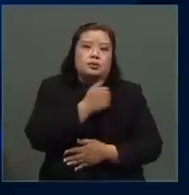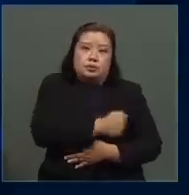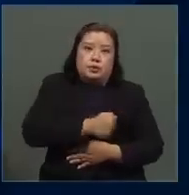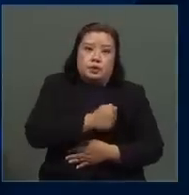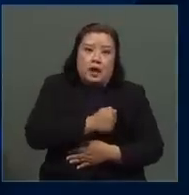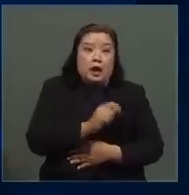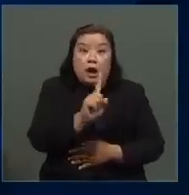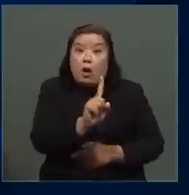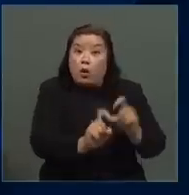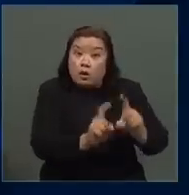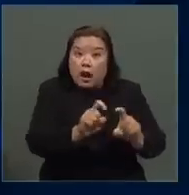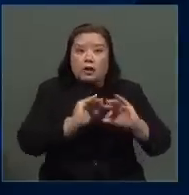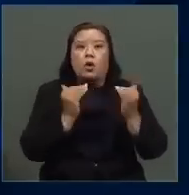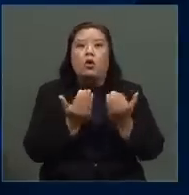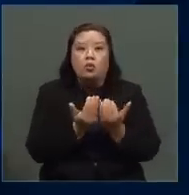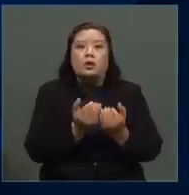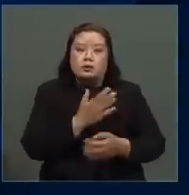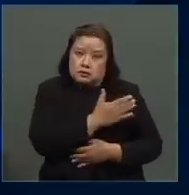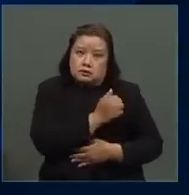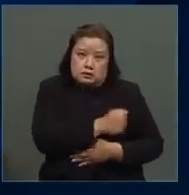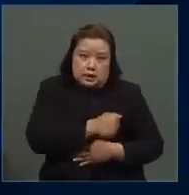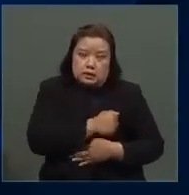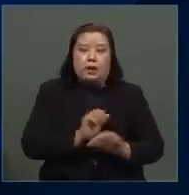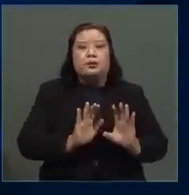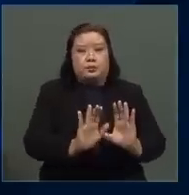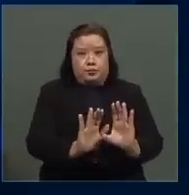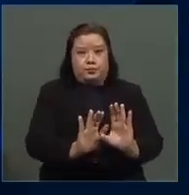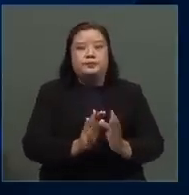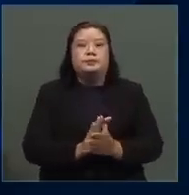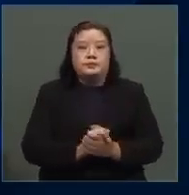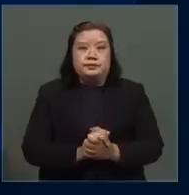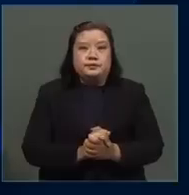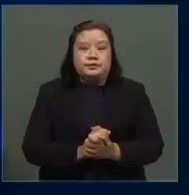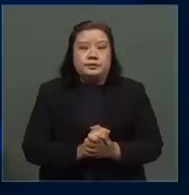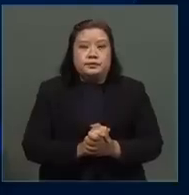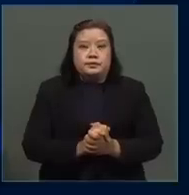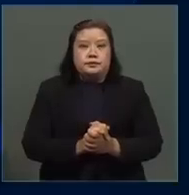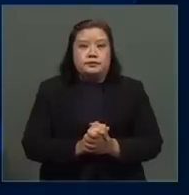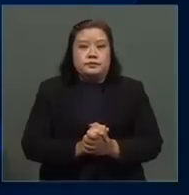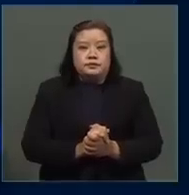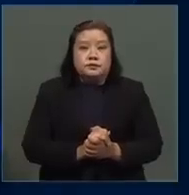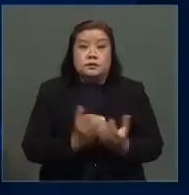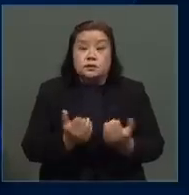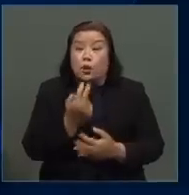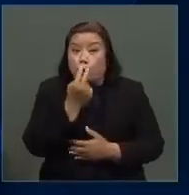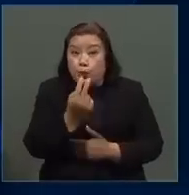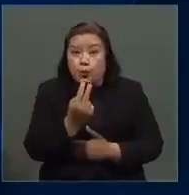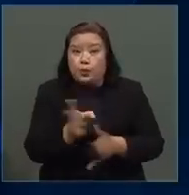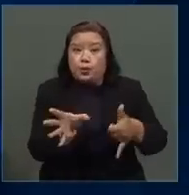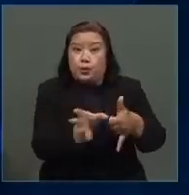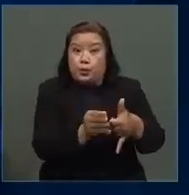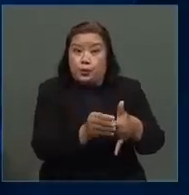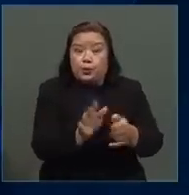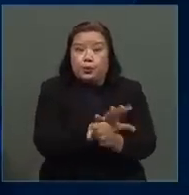ผู้เสียชีวิตและครอบครัวทุกๆรายด้วยนะคะไปดูทิศทางของการติดตามรายงานติดเชื้อ